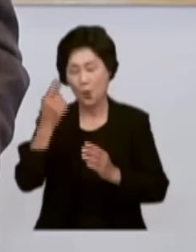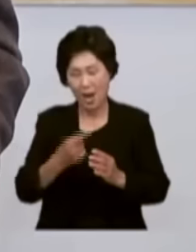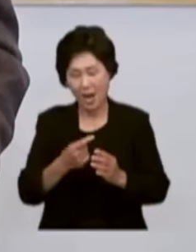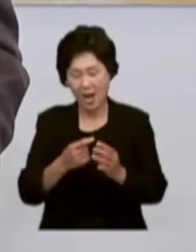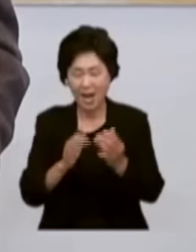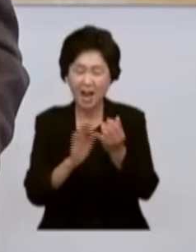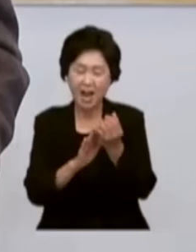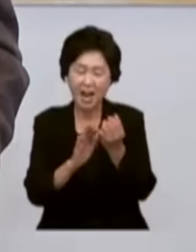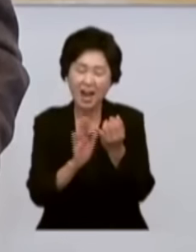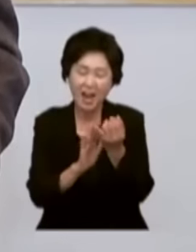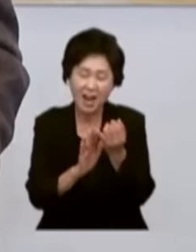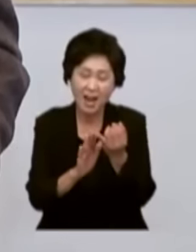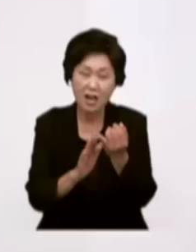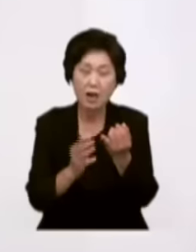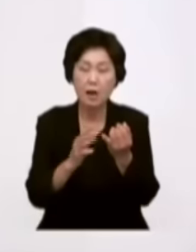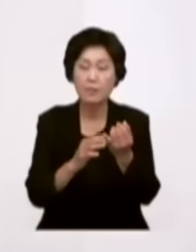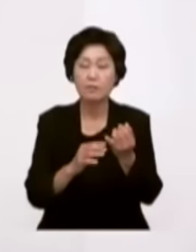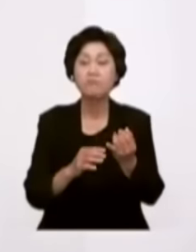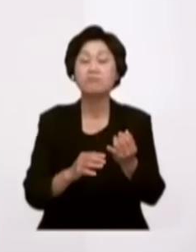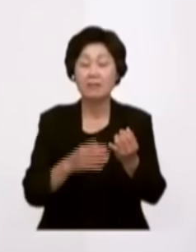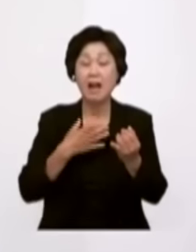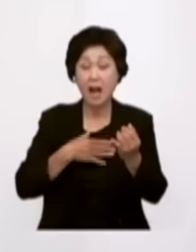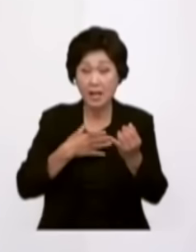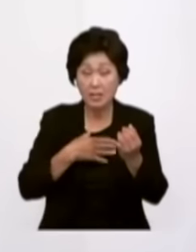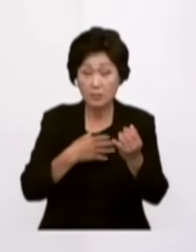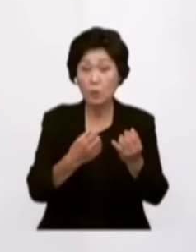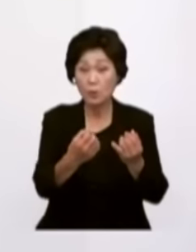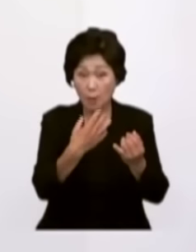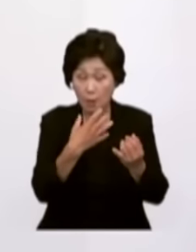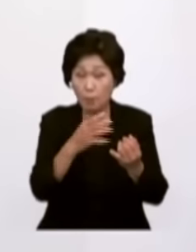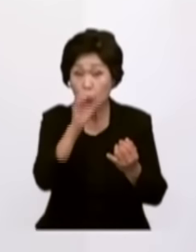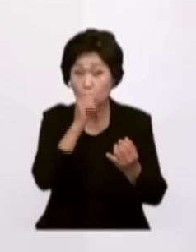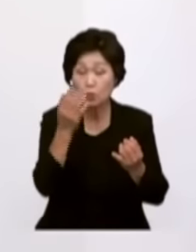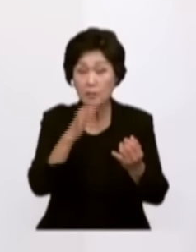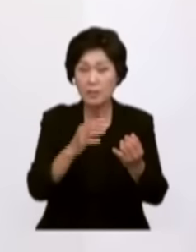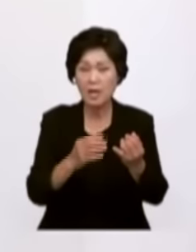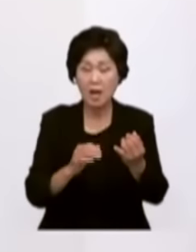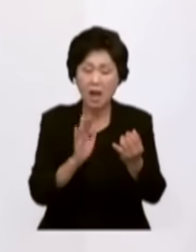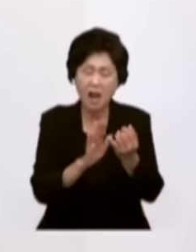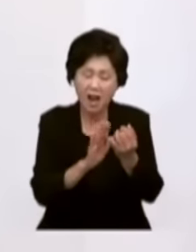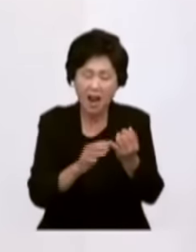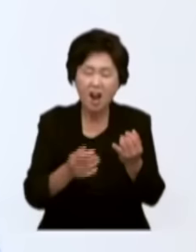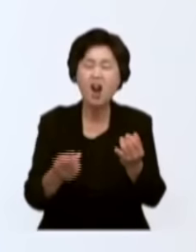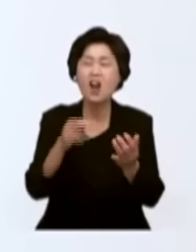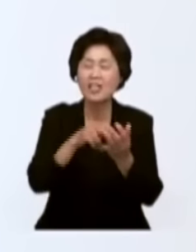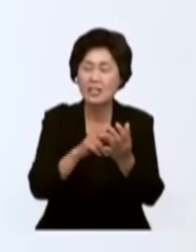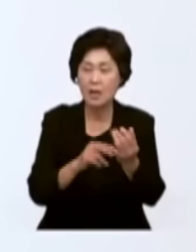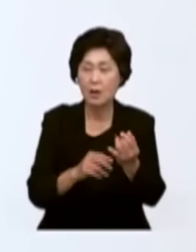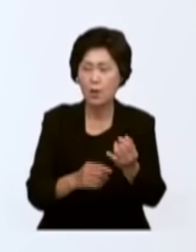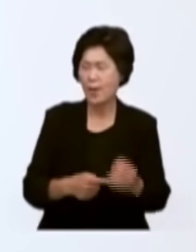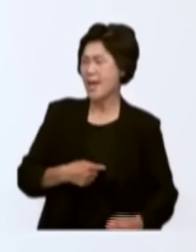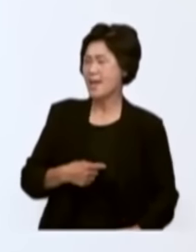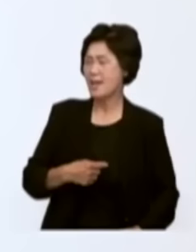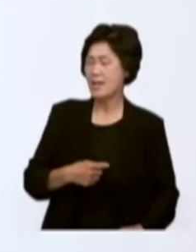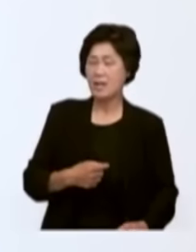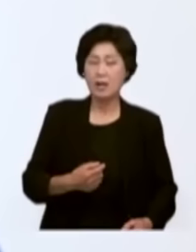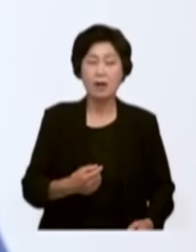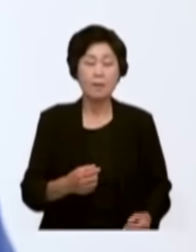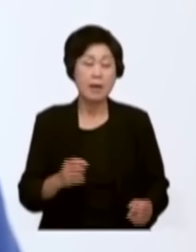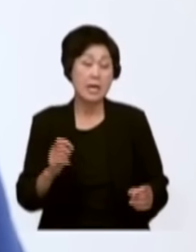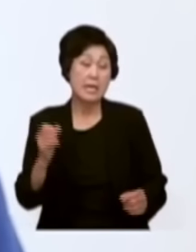이제 계속 반복이 되셨구나. 반복이 되면서 근데 늘 매일 새벽 기도를 가면서 제가 느낀 게 뭐냐면 영구야